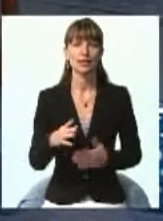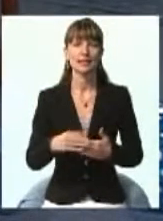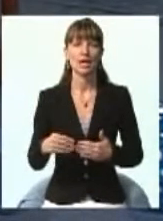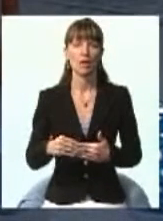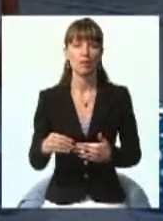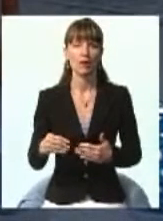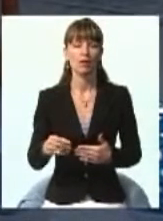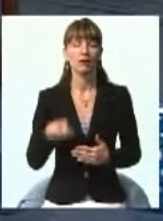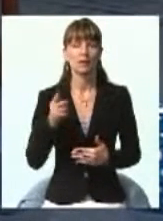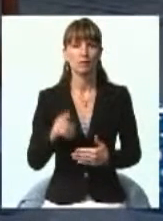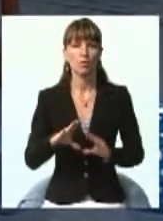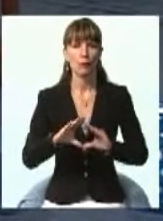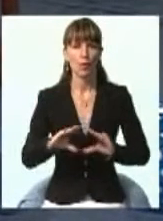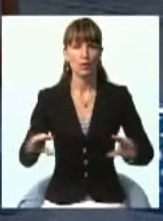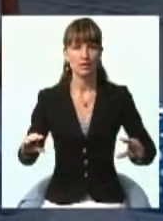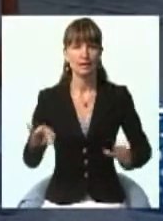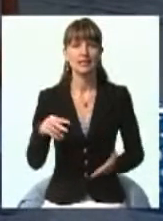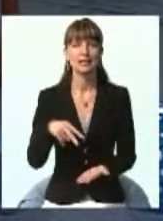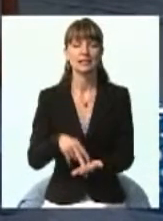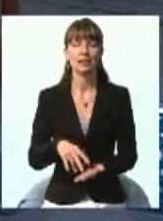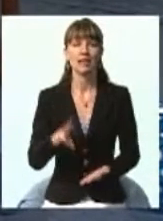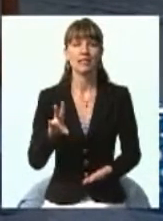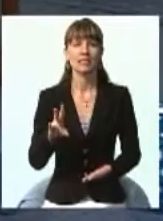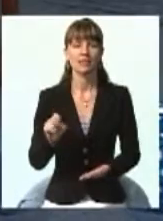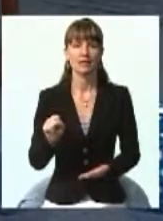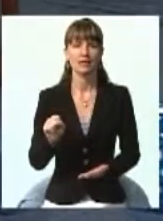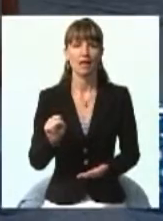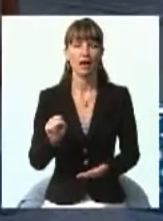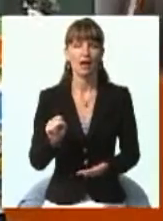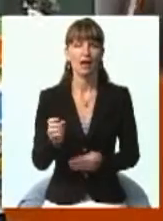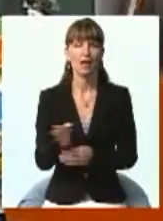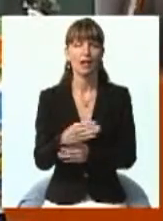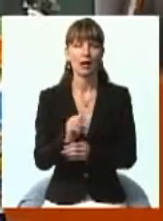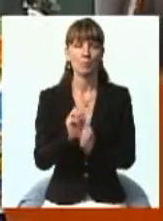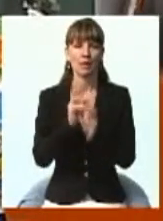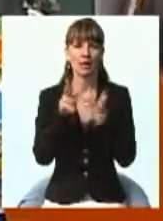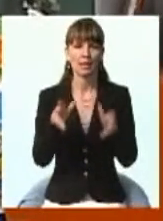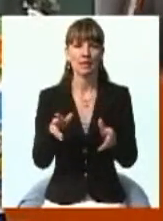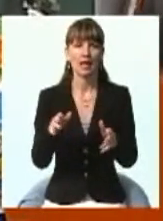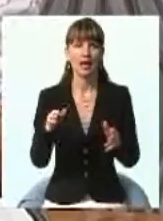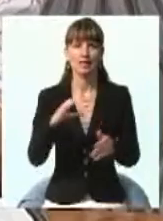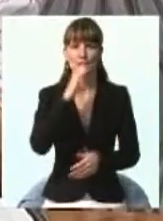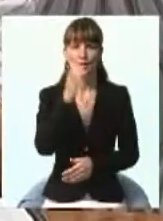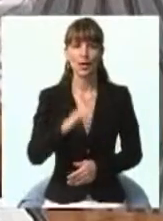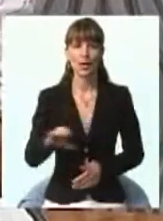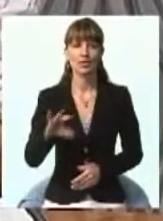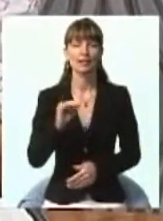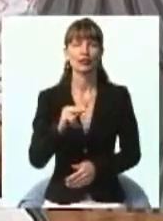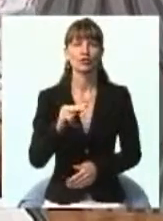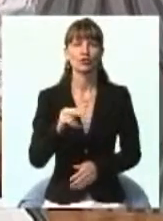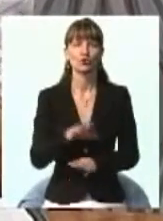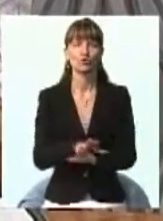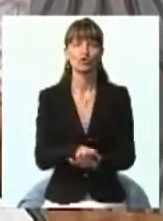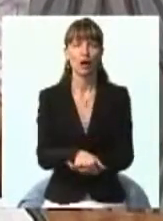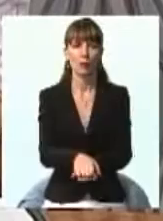насправді вона плоска, і стоїть вона на китах, черепахах та слонах? Так, ми це вивчали в 6 класі. Так, але